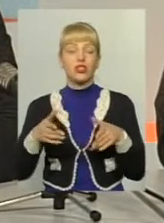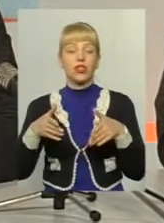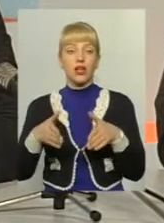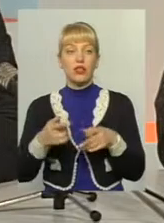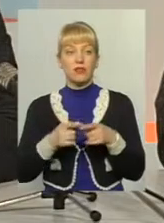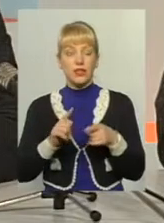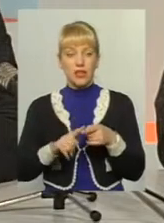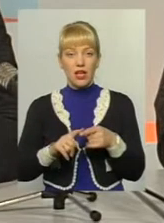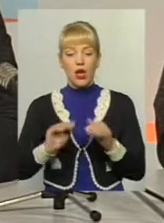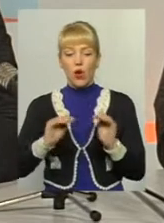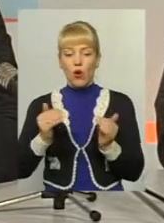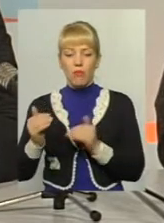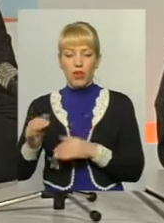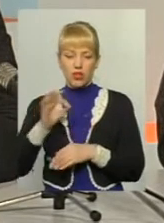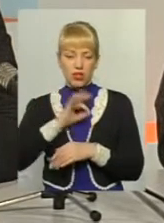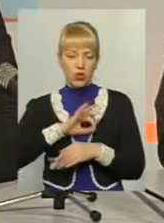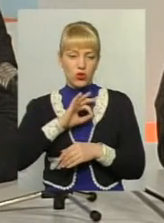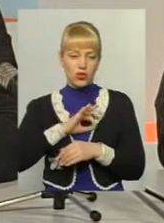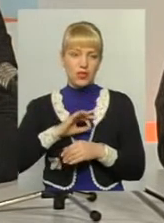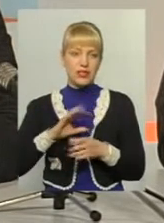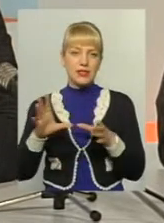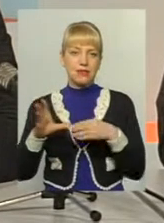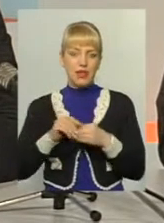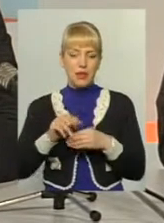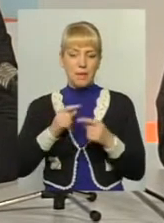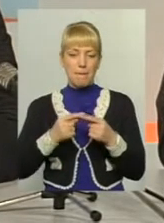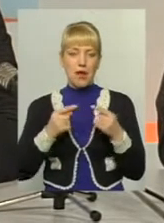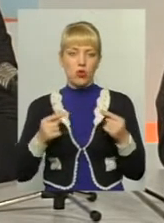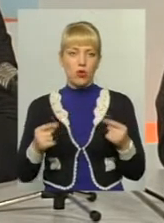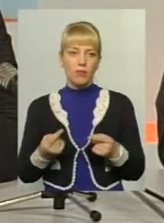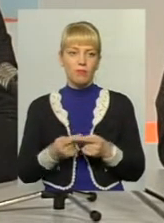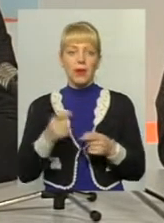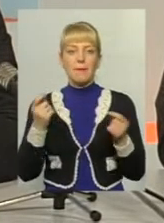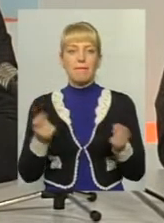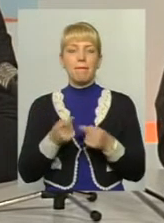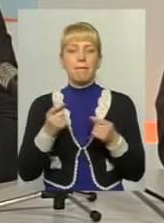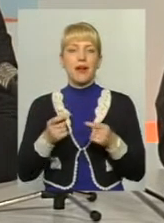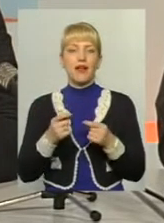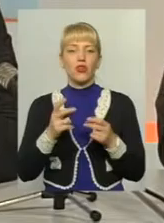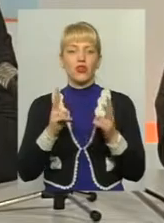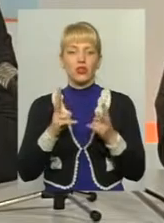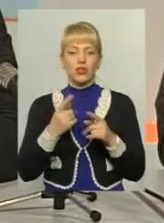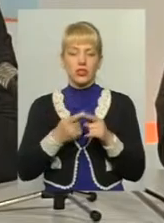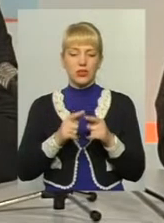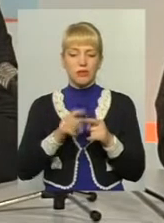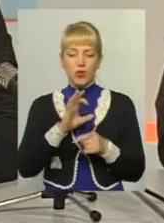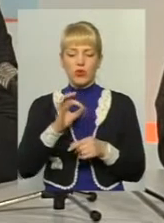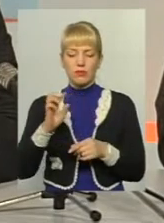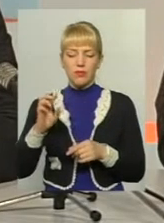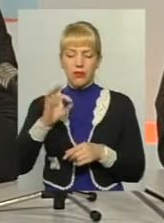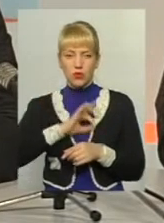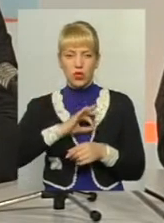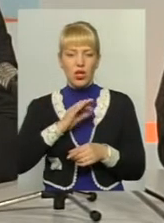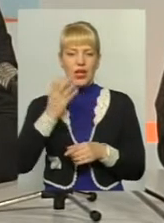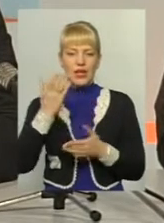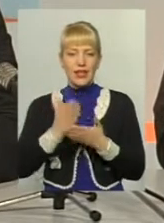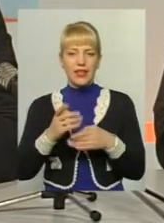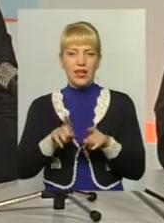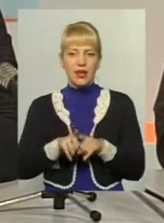боржникам також це все залежить від громади, оскільки це, ну, є багато